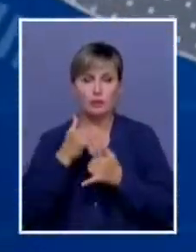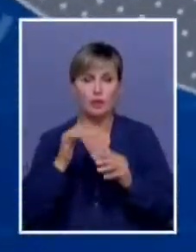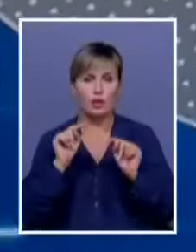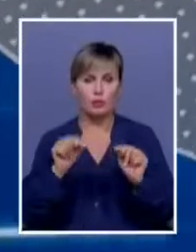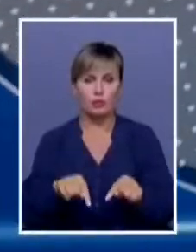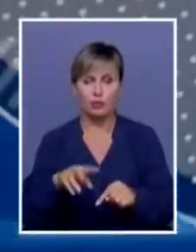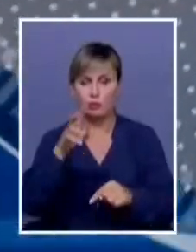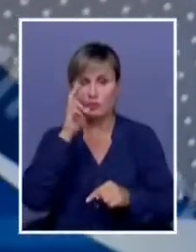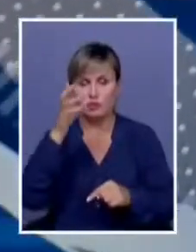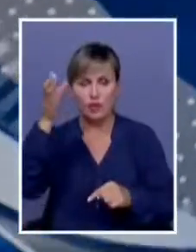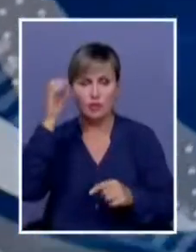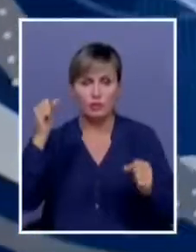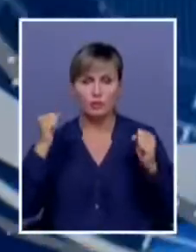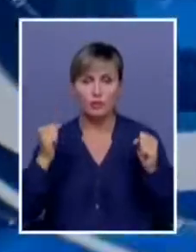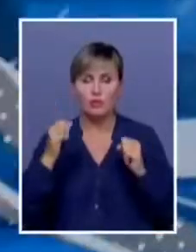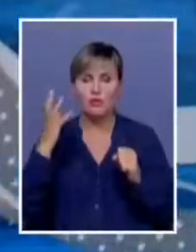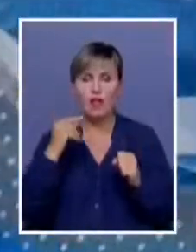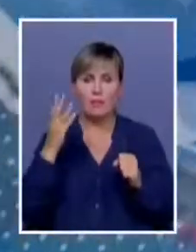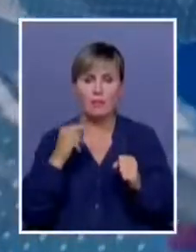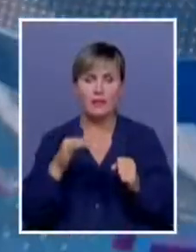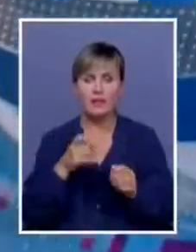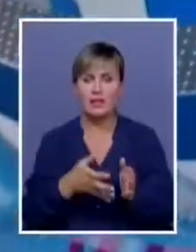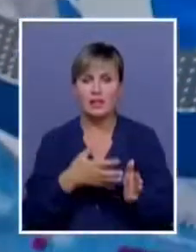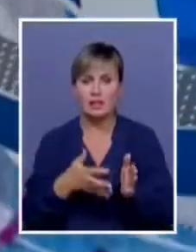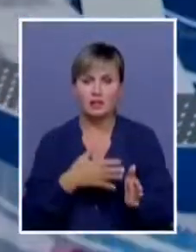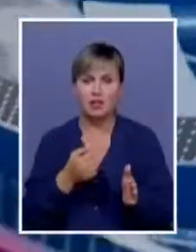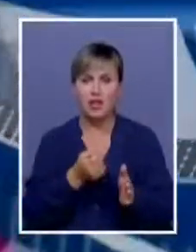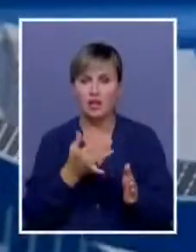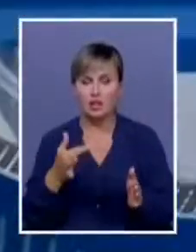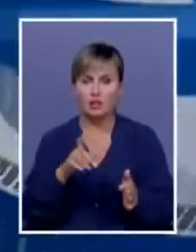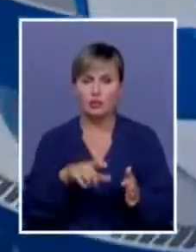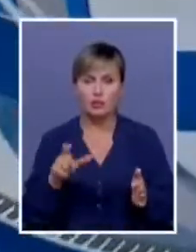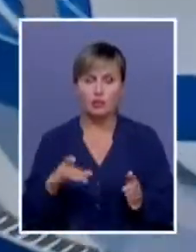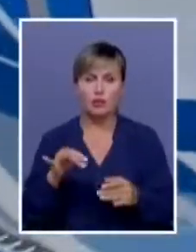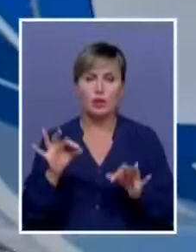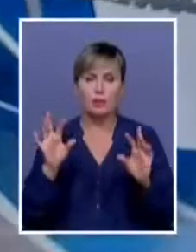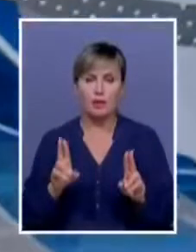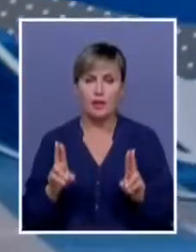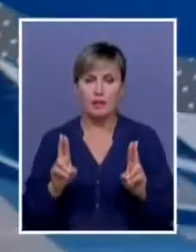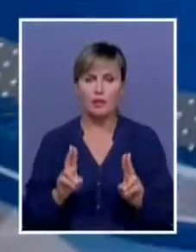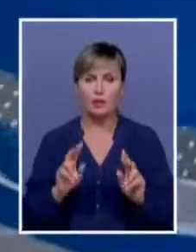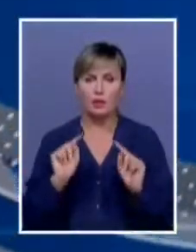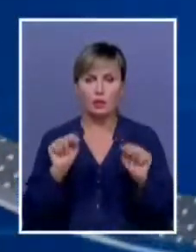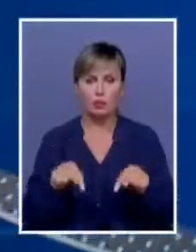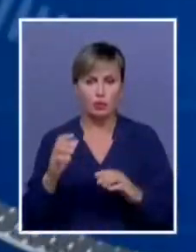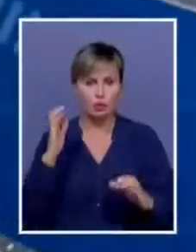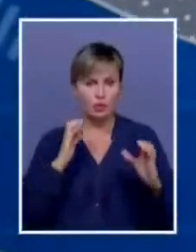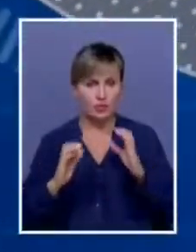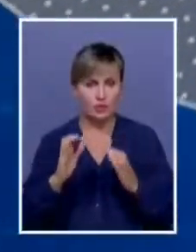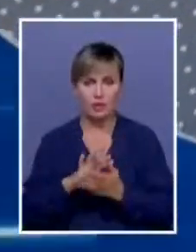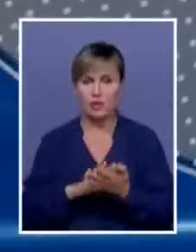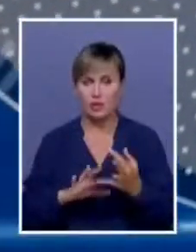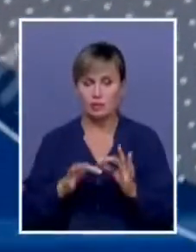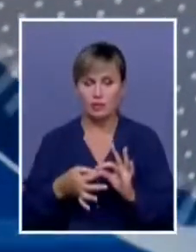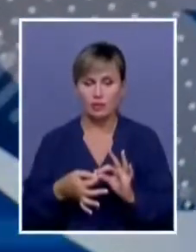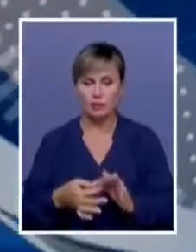поступить на бюджет в Академию спорта в Алматы из-за недостаточного количества грантов и правил поступления в университет. В ситуации